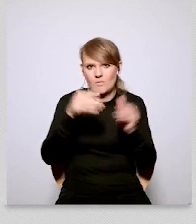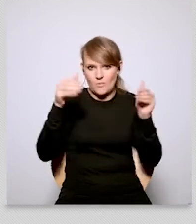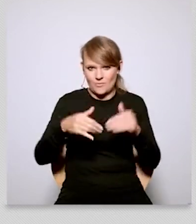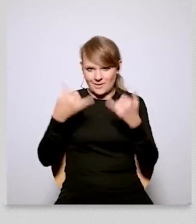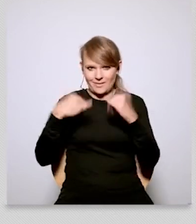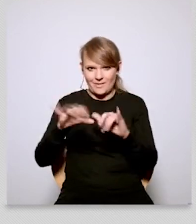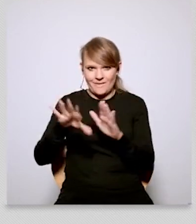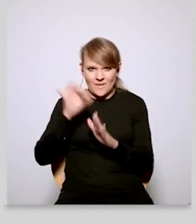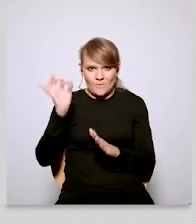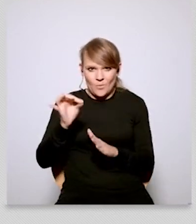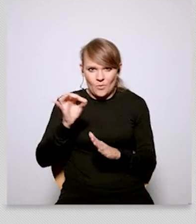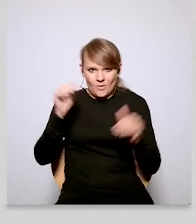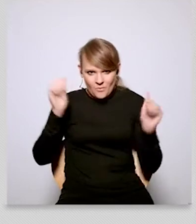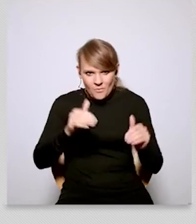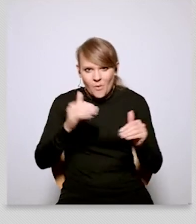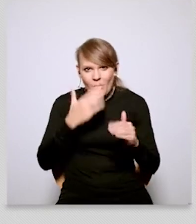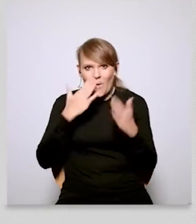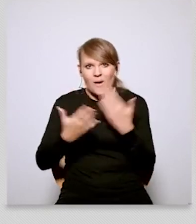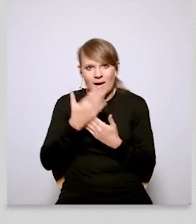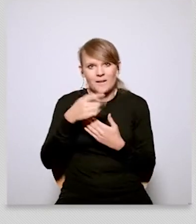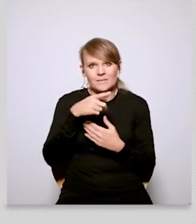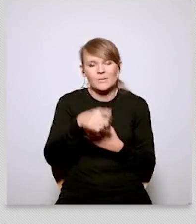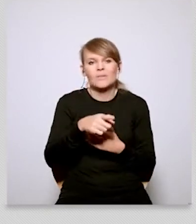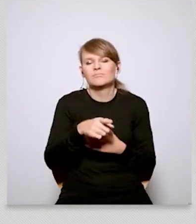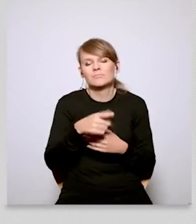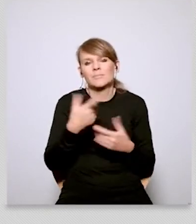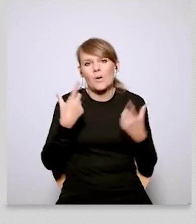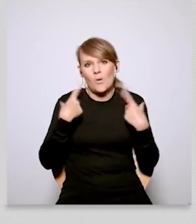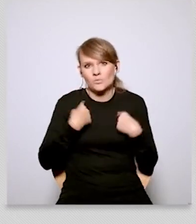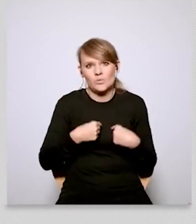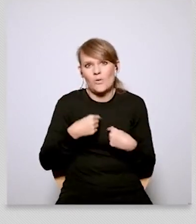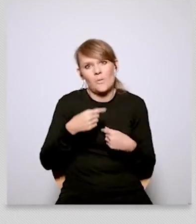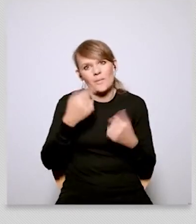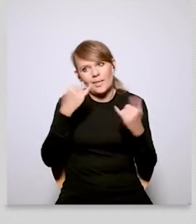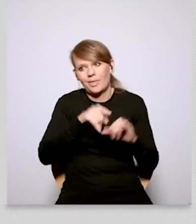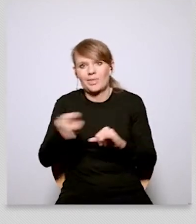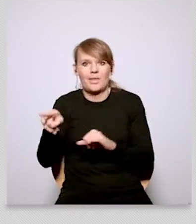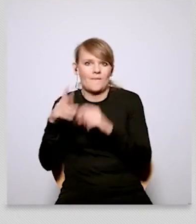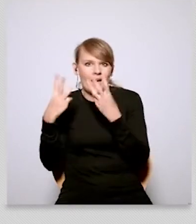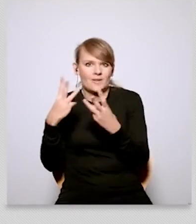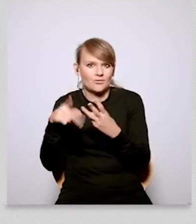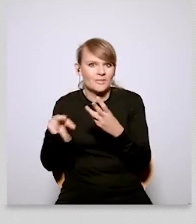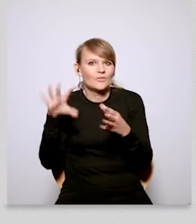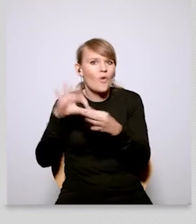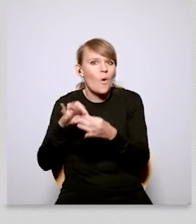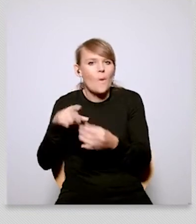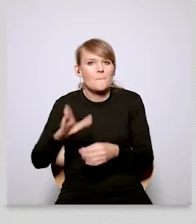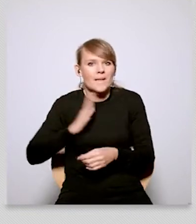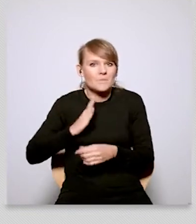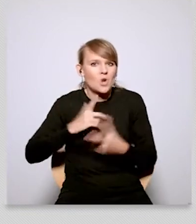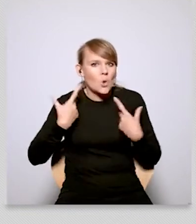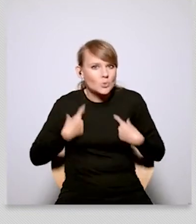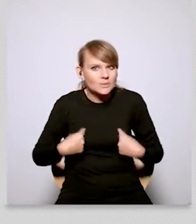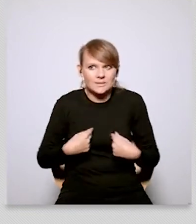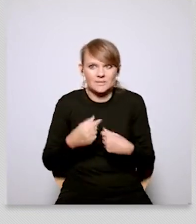może się okazać, że po prostu są w tym samym momencie też te wartości, które są dla tych samych osób jeszcze ważniejsze, związane z takim właśnie bezpieczeństwem osobistym, z obawami przed